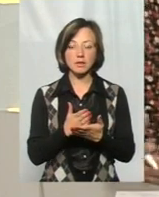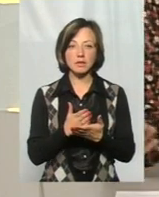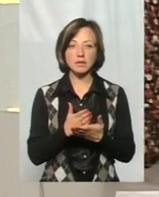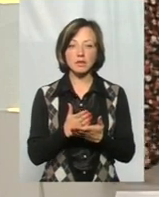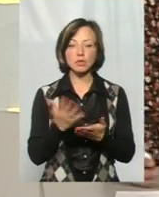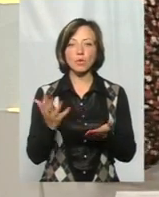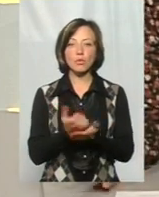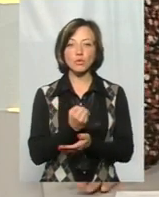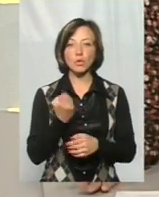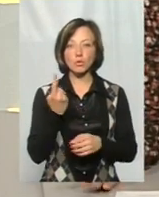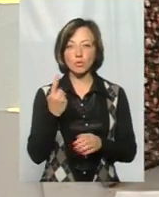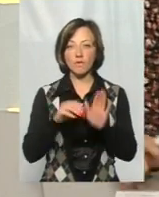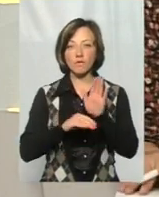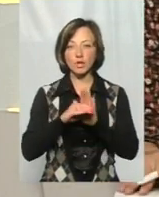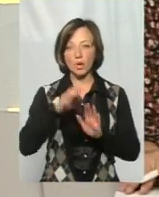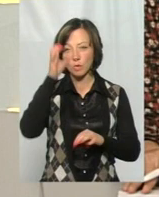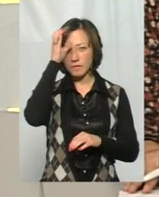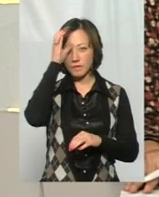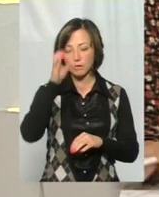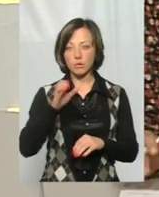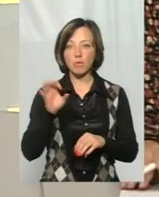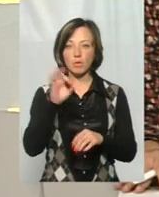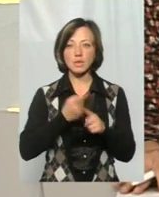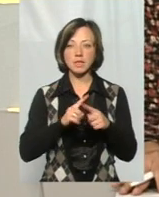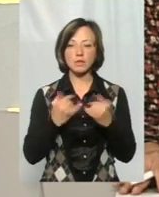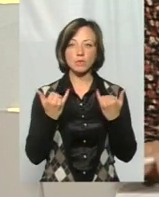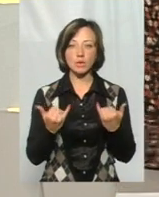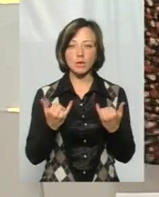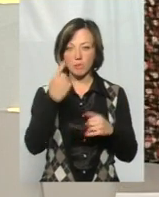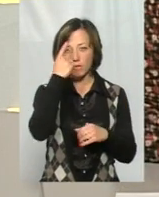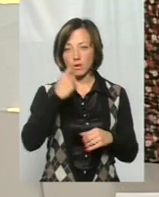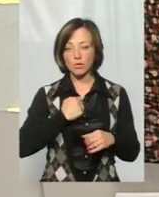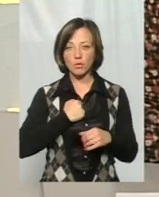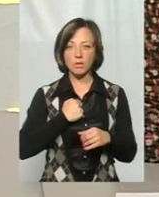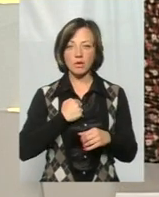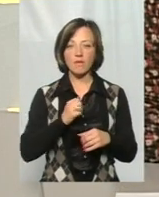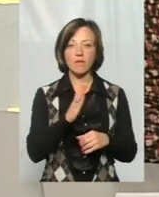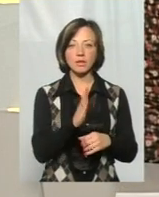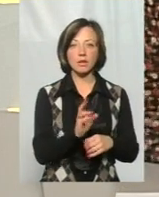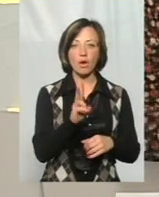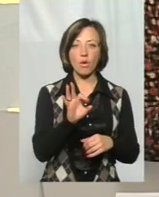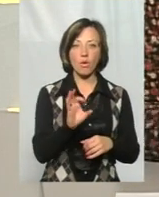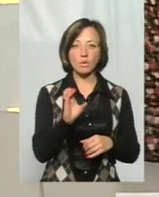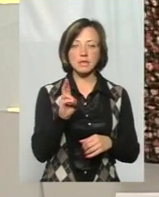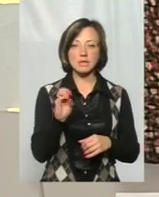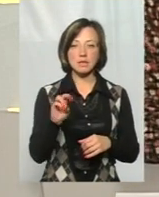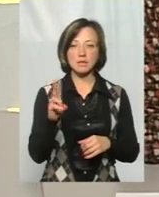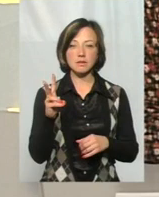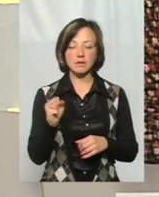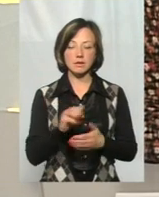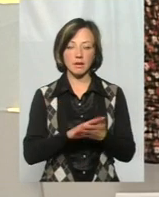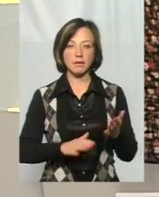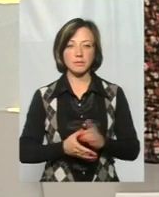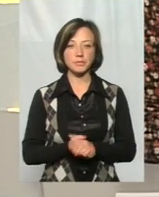можливість здобути ще одну вищу освіту. А про це нам сьогодні повідомила Валентина Хостецька. Про це далі у прямій